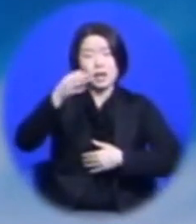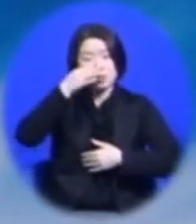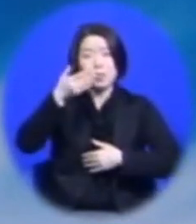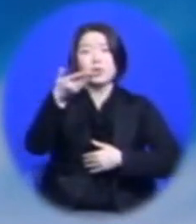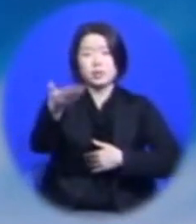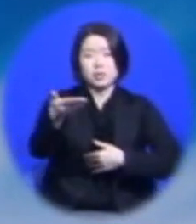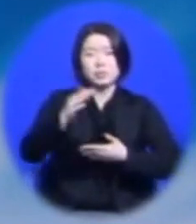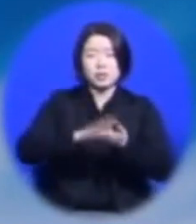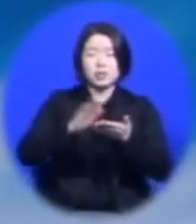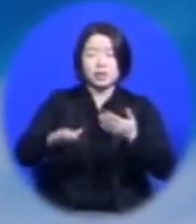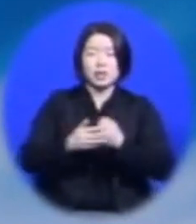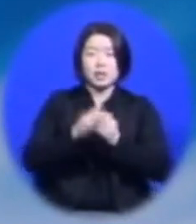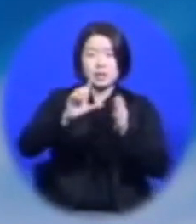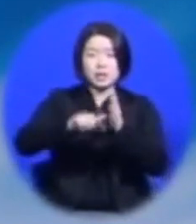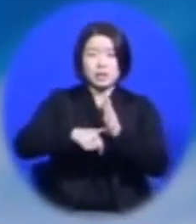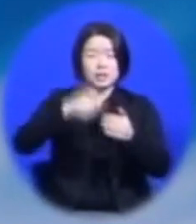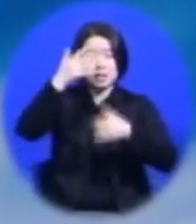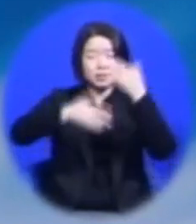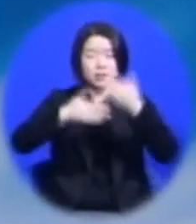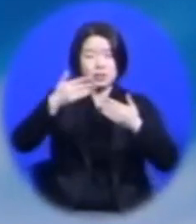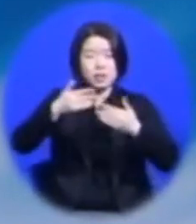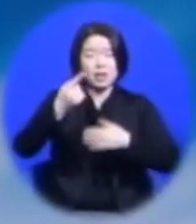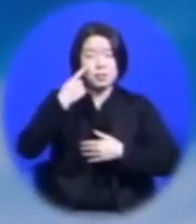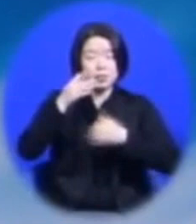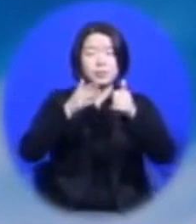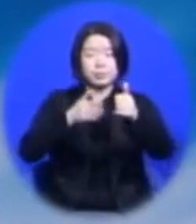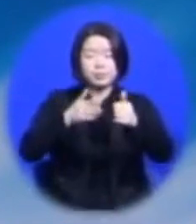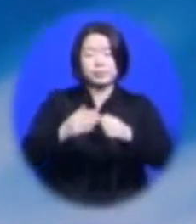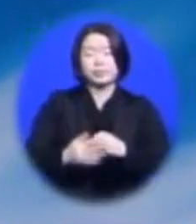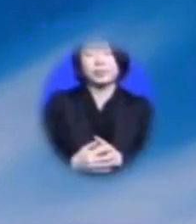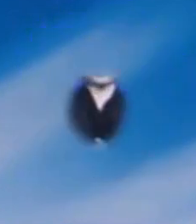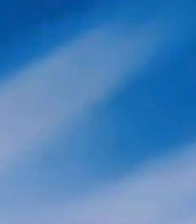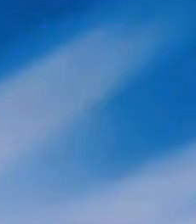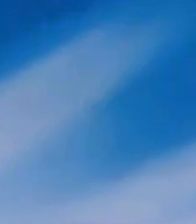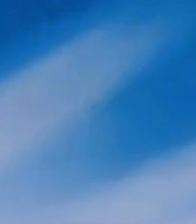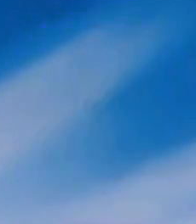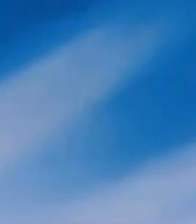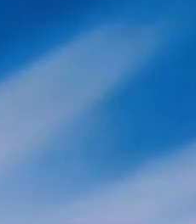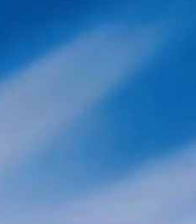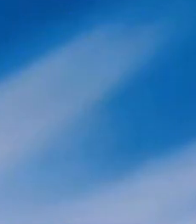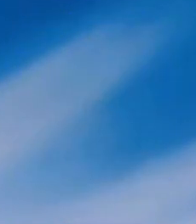합니다. 이 시간에 한번 영상을 보시죠.